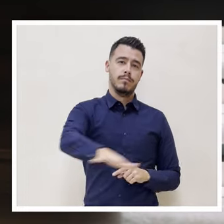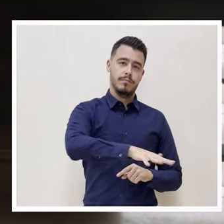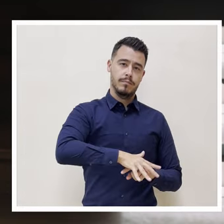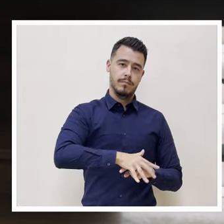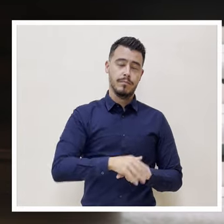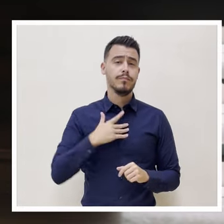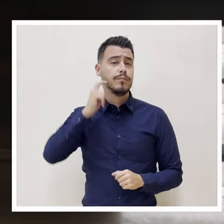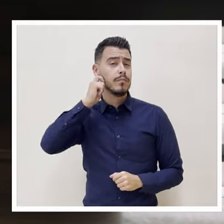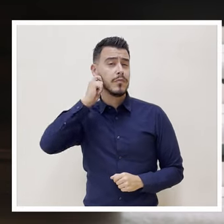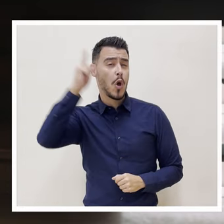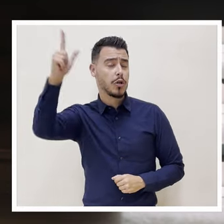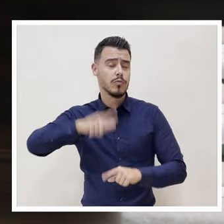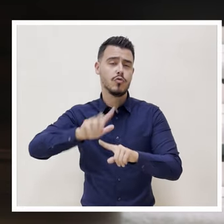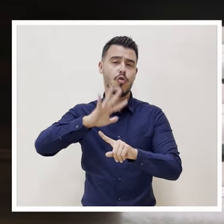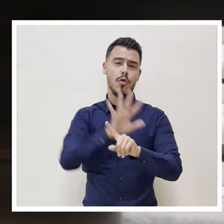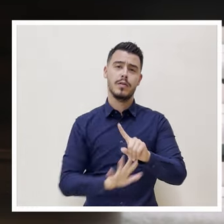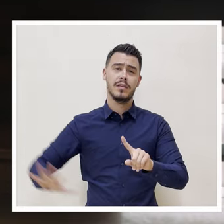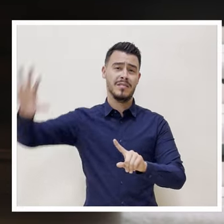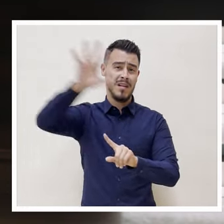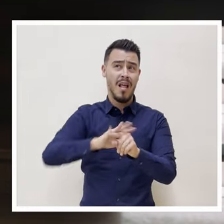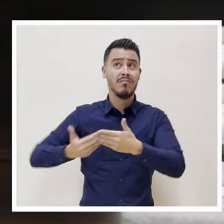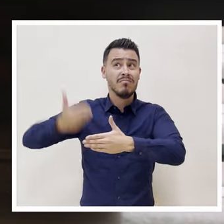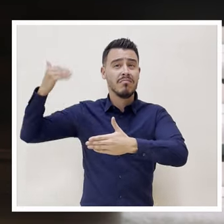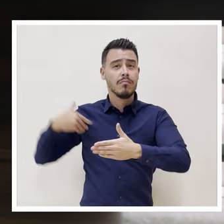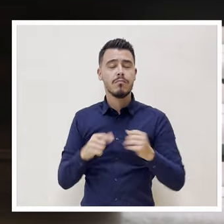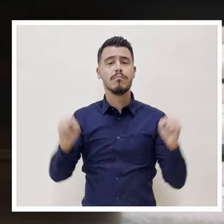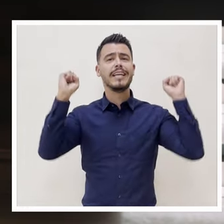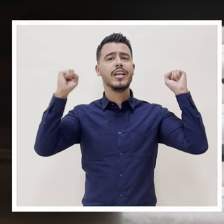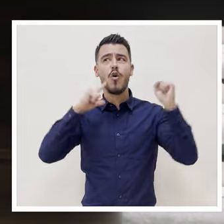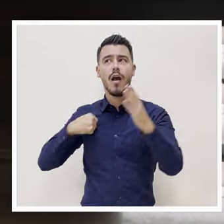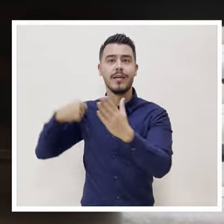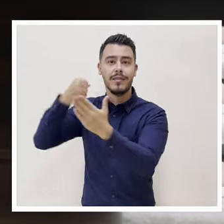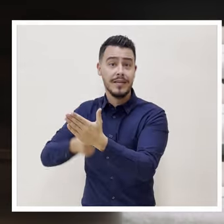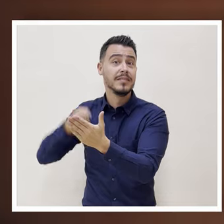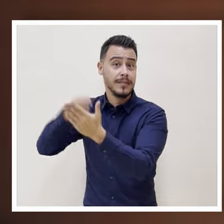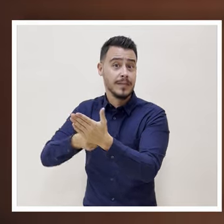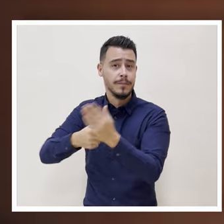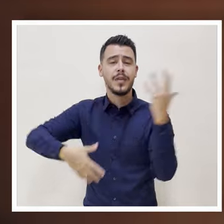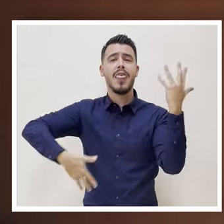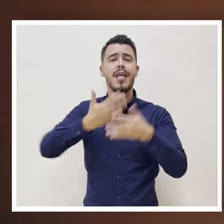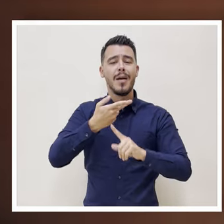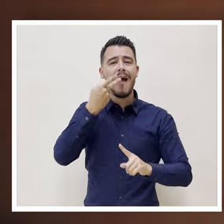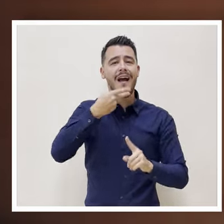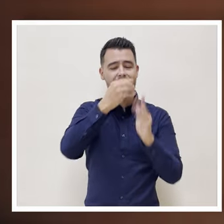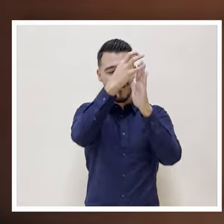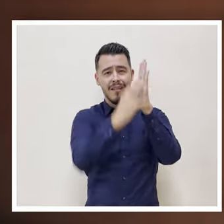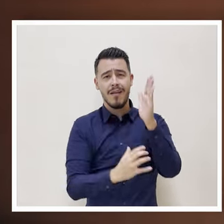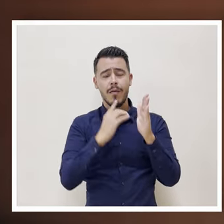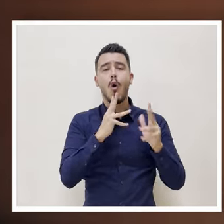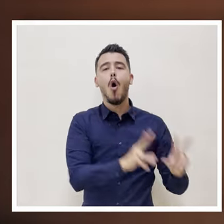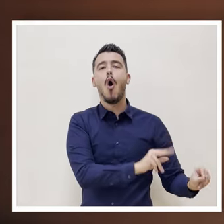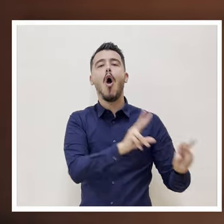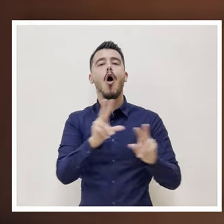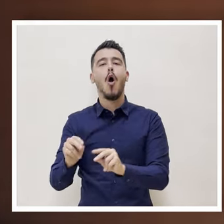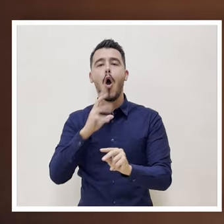Τους αγώνες των ηρώων μας γιορτάζουμε απ' άκρη σ' άκρη σε ολόκληρη την πατρίδα μας. Και ο δεκαπεντασύλλαβος να πλώνει